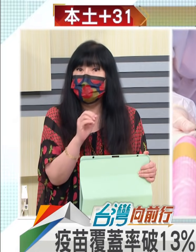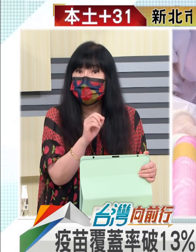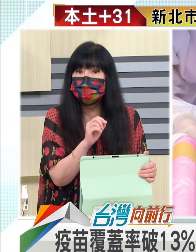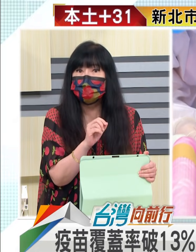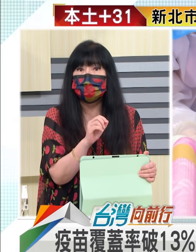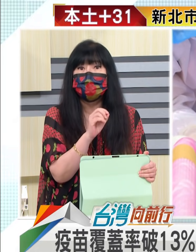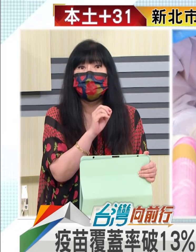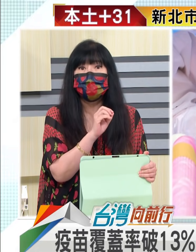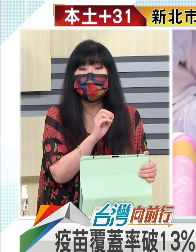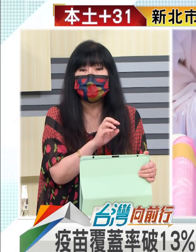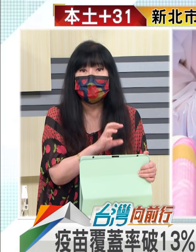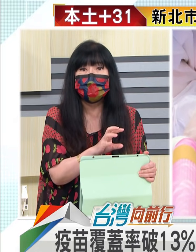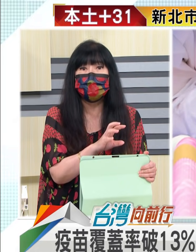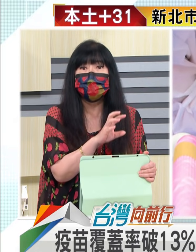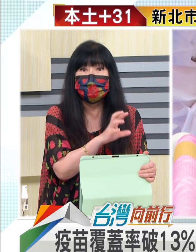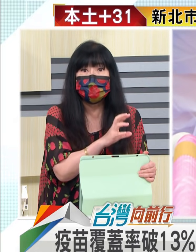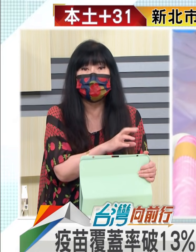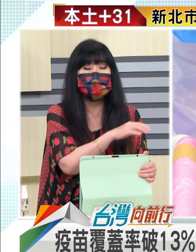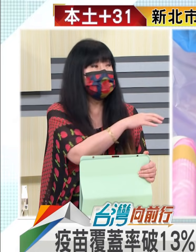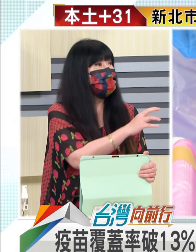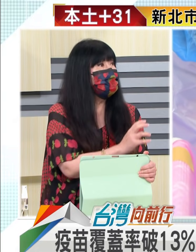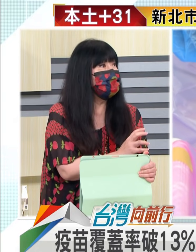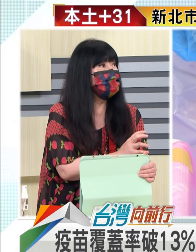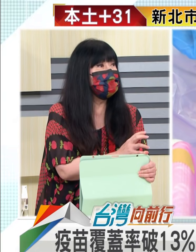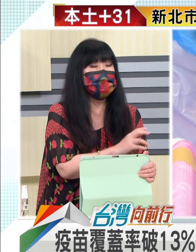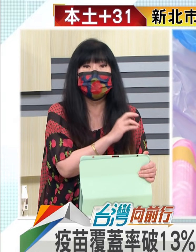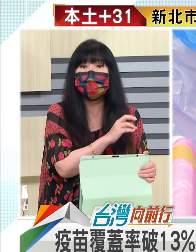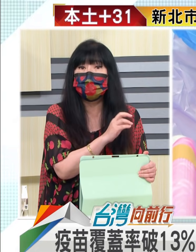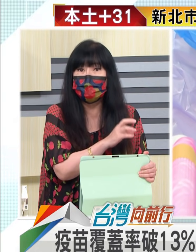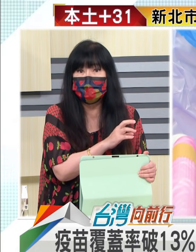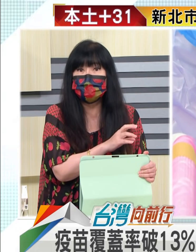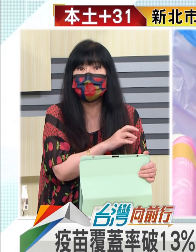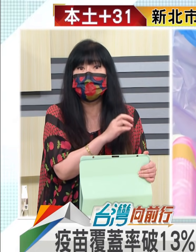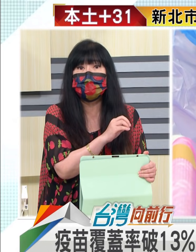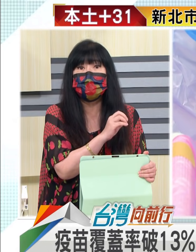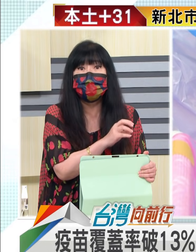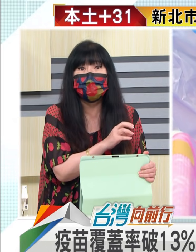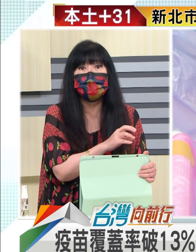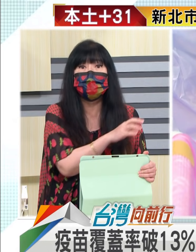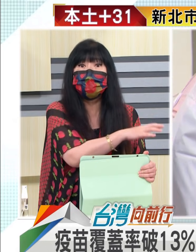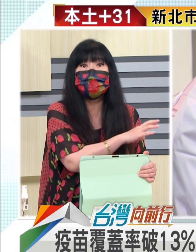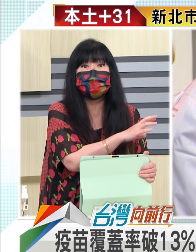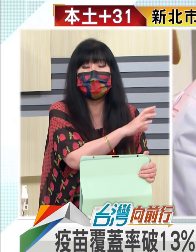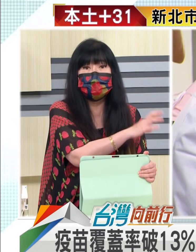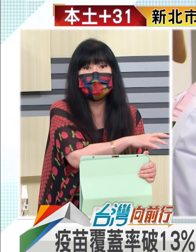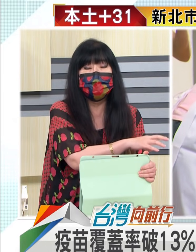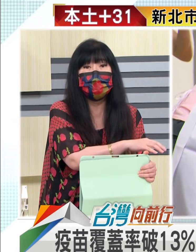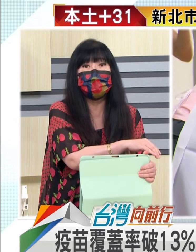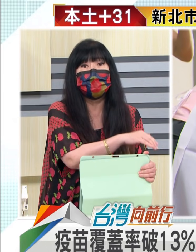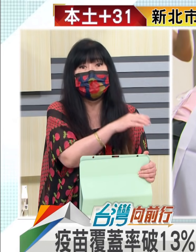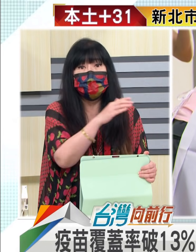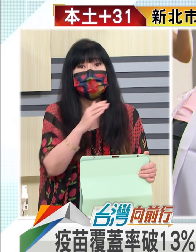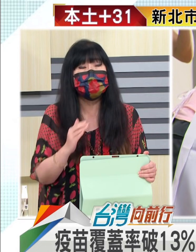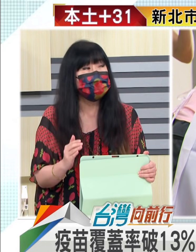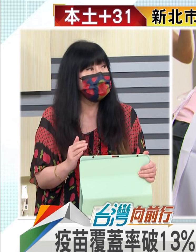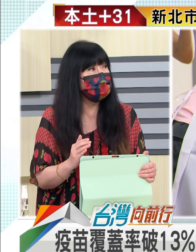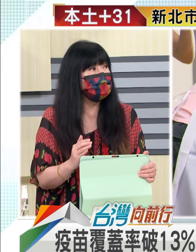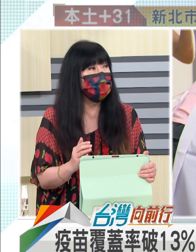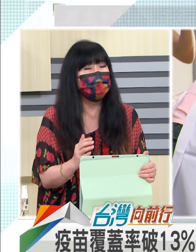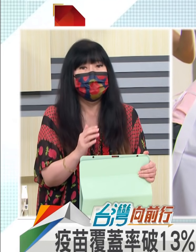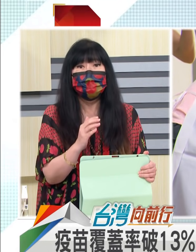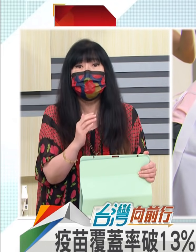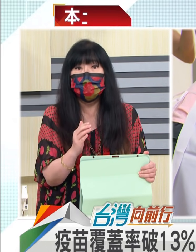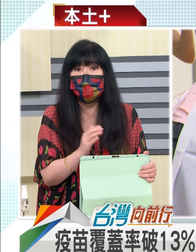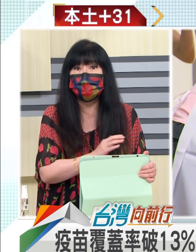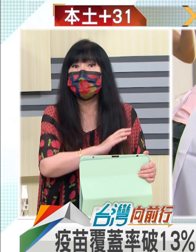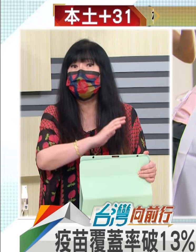是 AZ， 那如果大家愿意，特别是年轻人呢，如果打 AZ 的这个意愿不会像长辈一样，如果降下来的